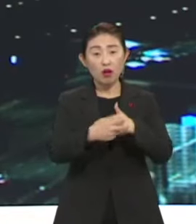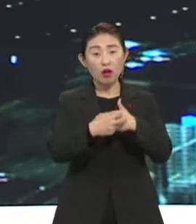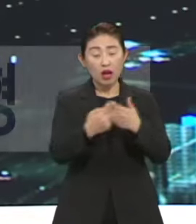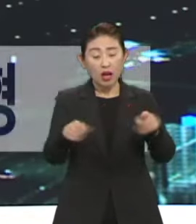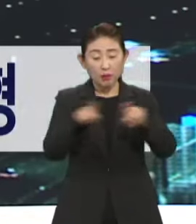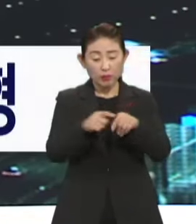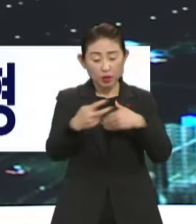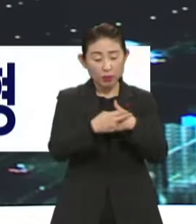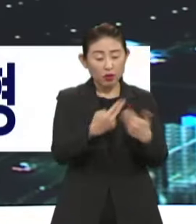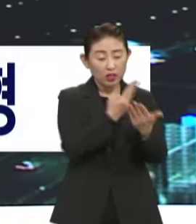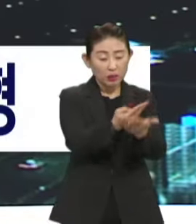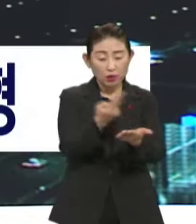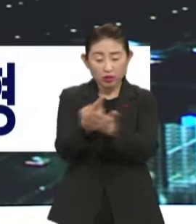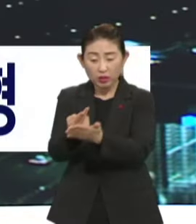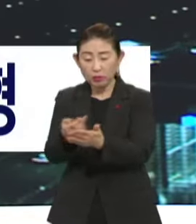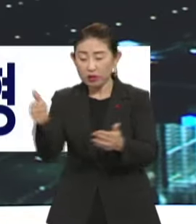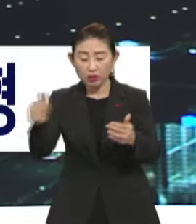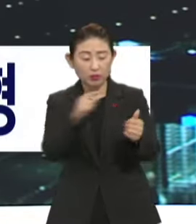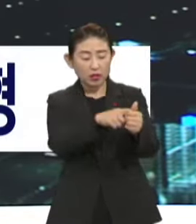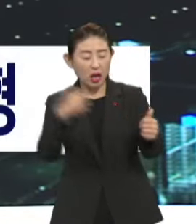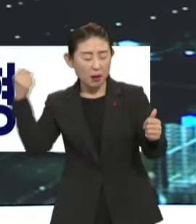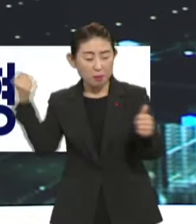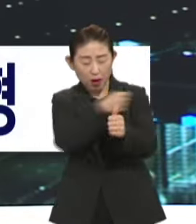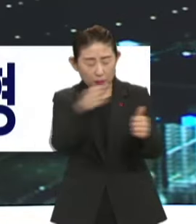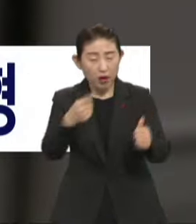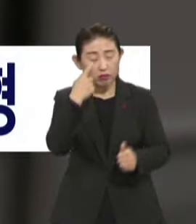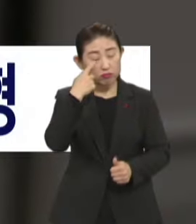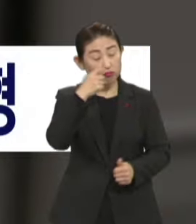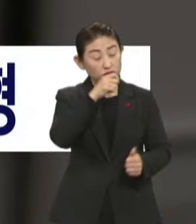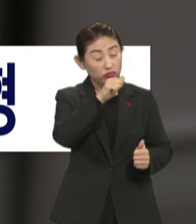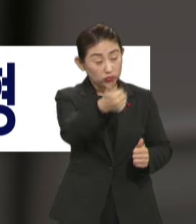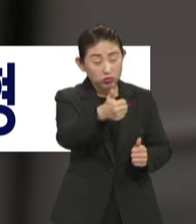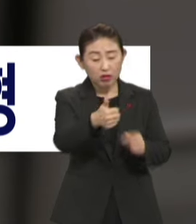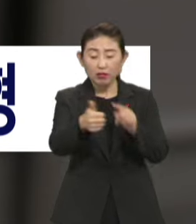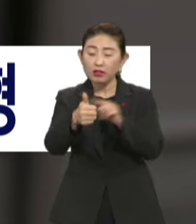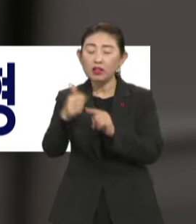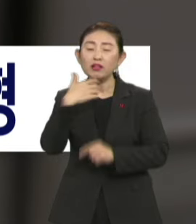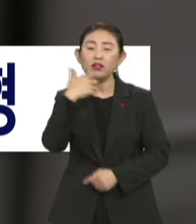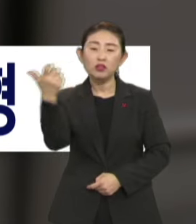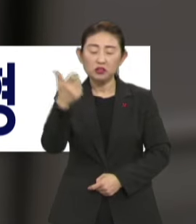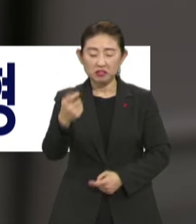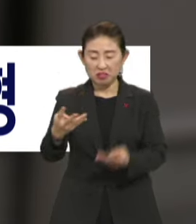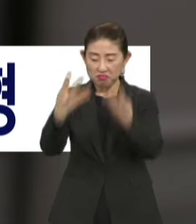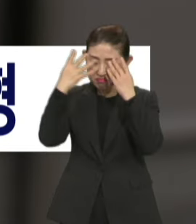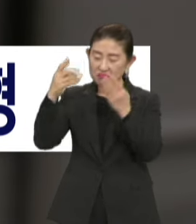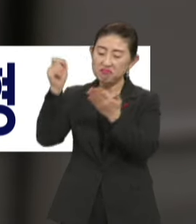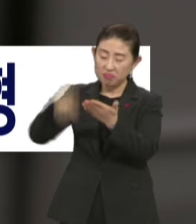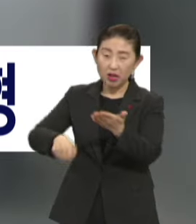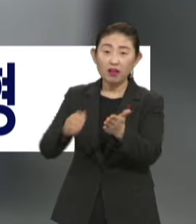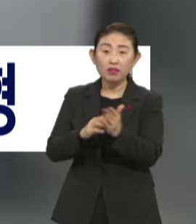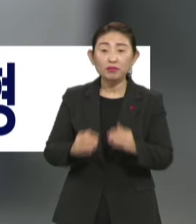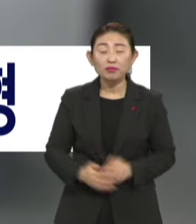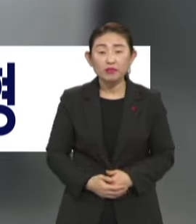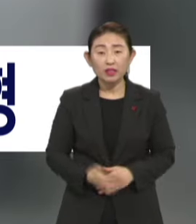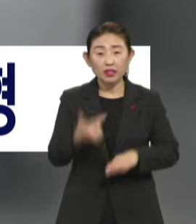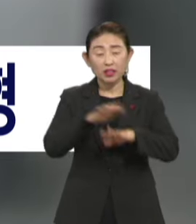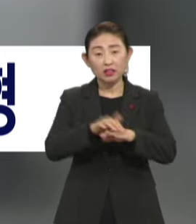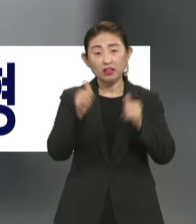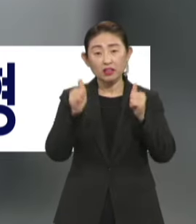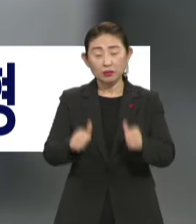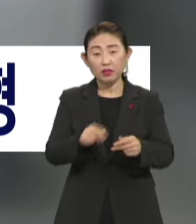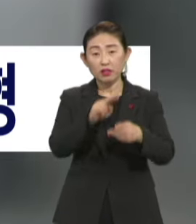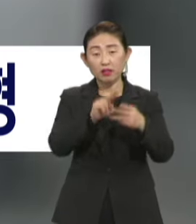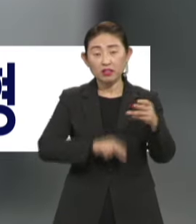함께 이번에 있던 환자를 때려 실명에 이르게 한 혐의로 기소된 60대에게 실령이 선고됐습니다 대전지법 형사